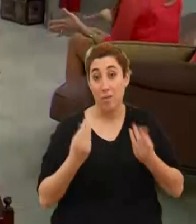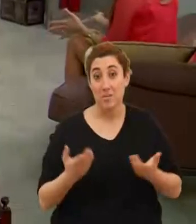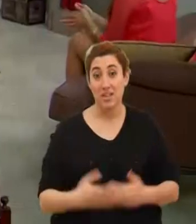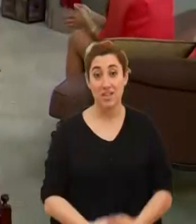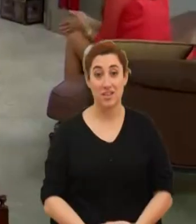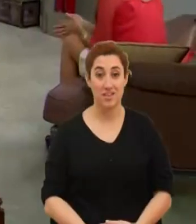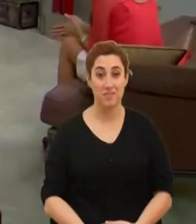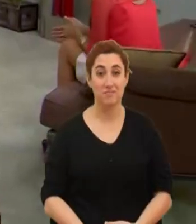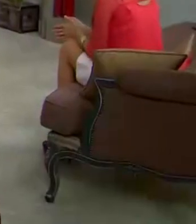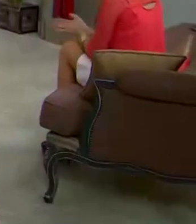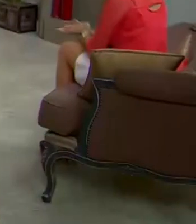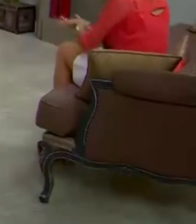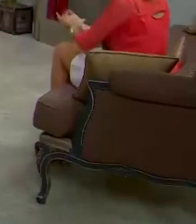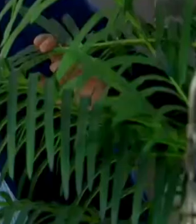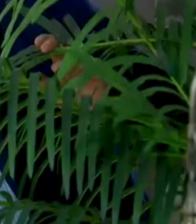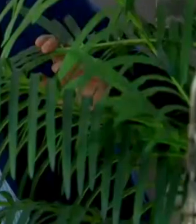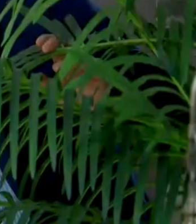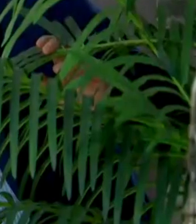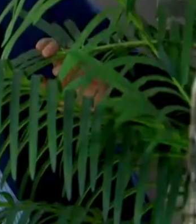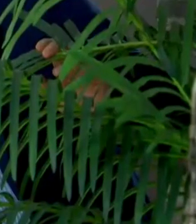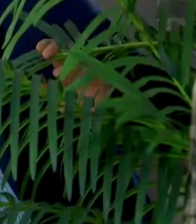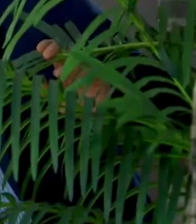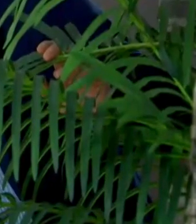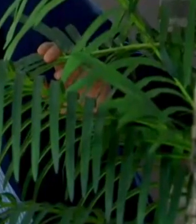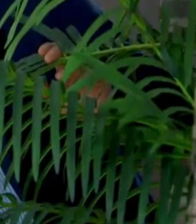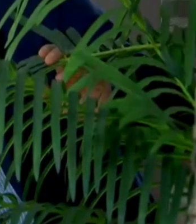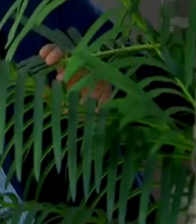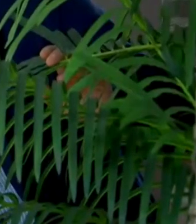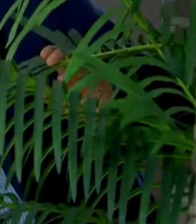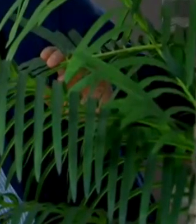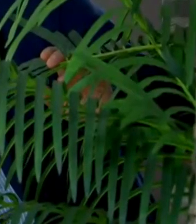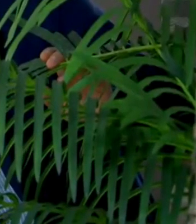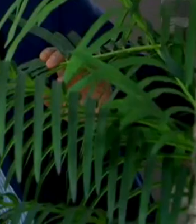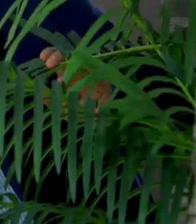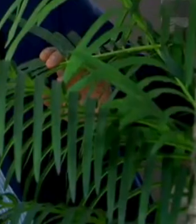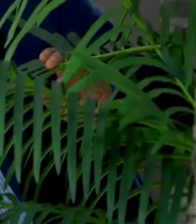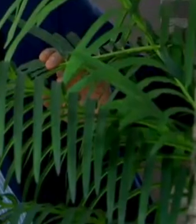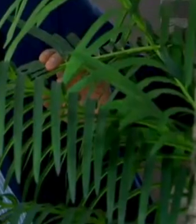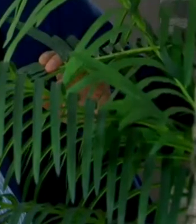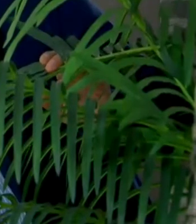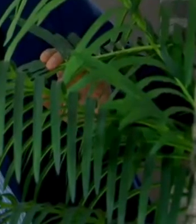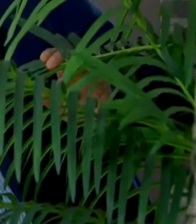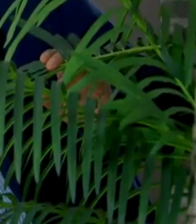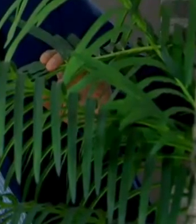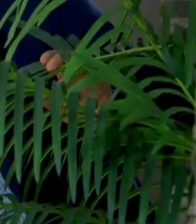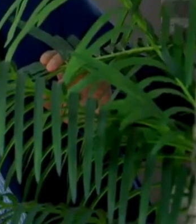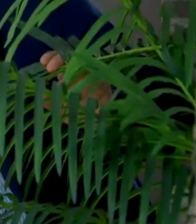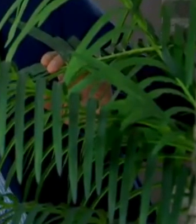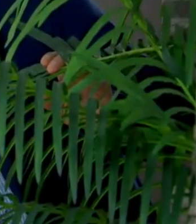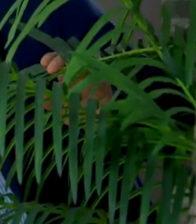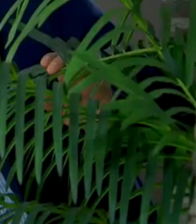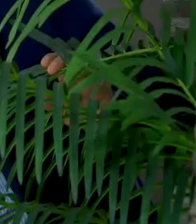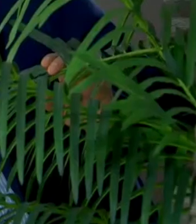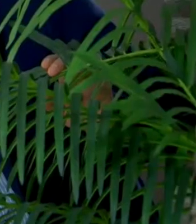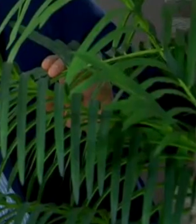olur? Sarp'la Şükrü bu defa da Nurhan'ın final sahnesini izleyememenin acısı içindeler. Sarp elindeki fotoğrafı